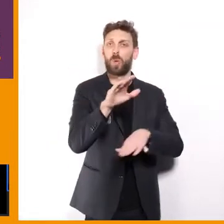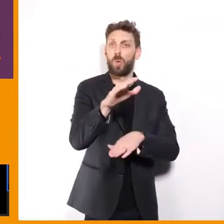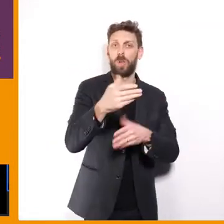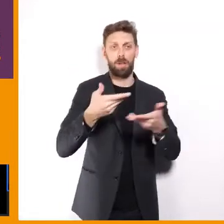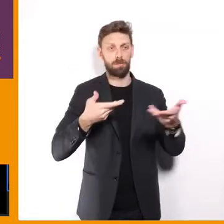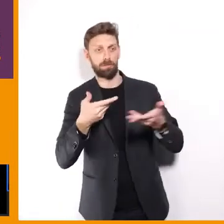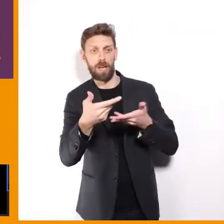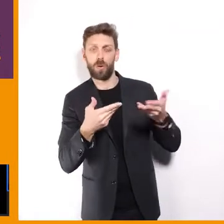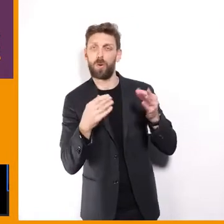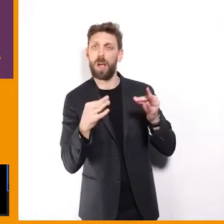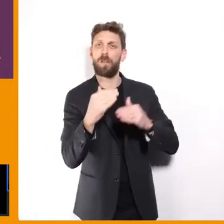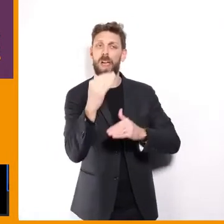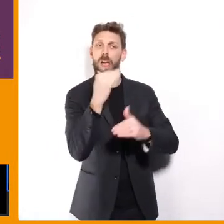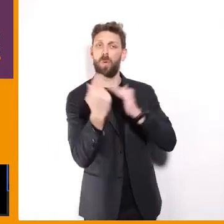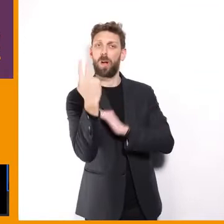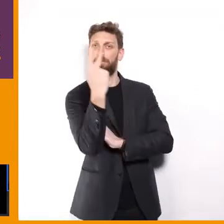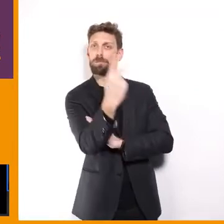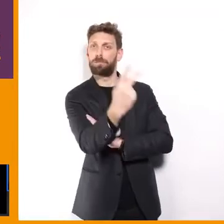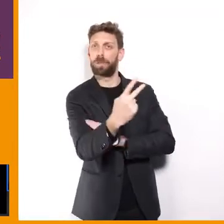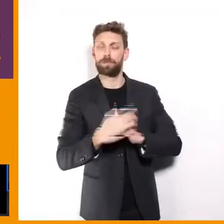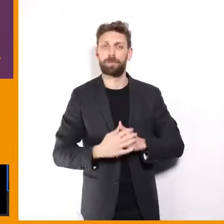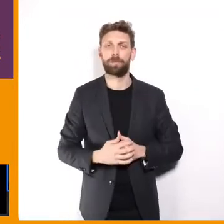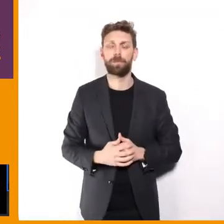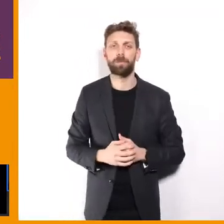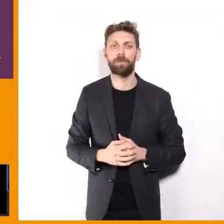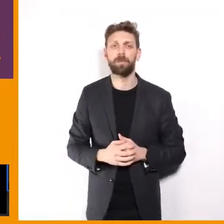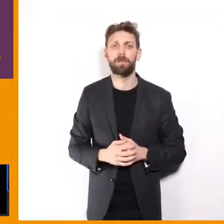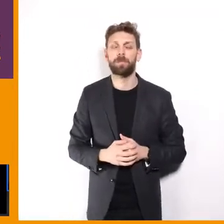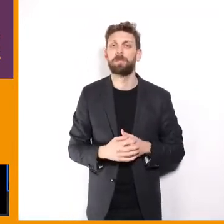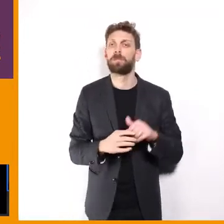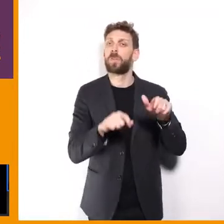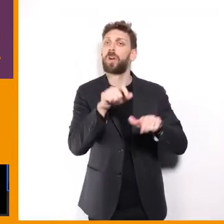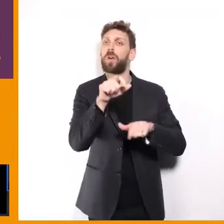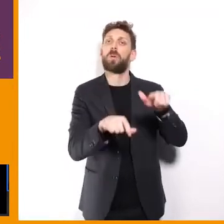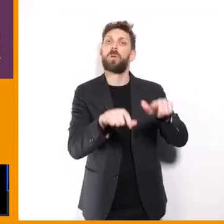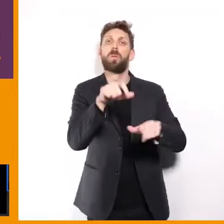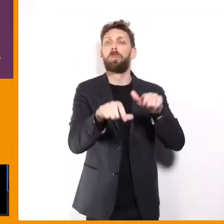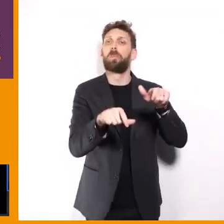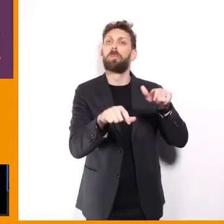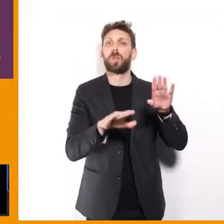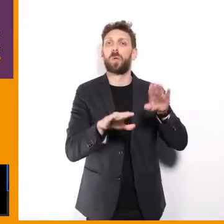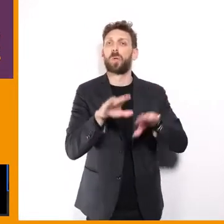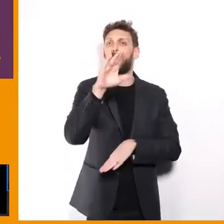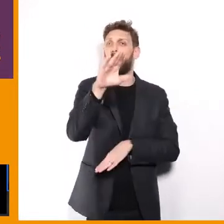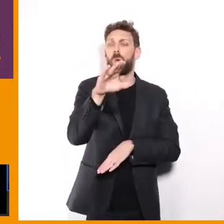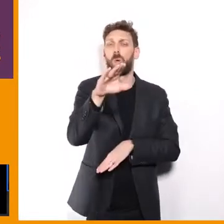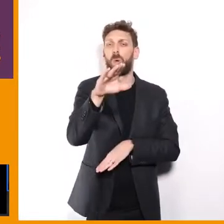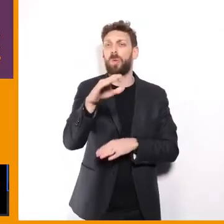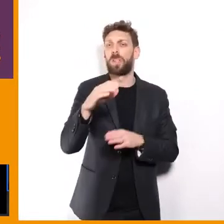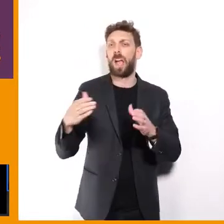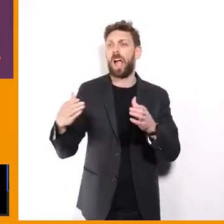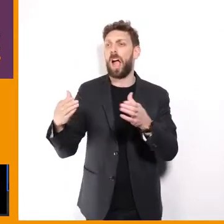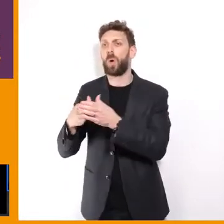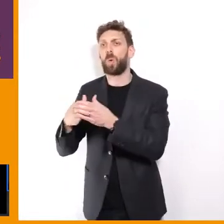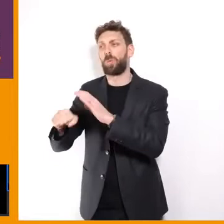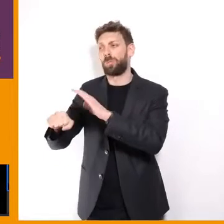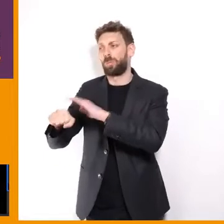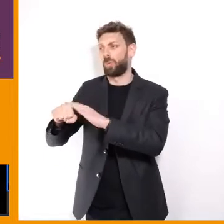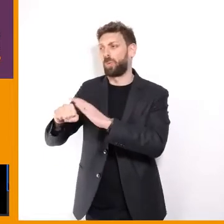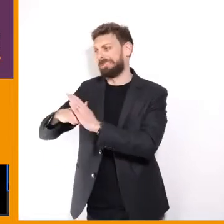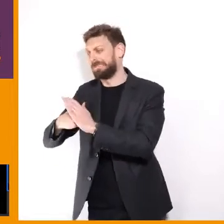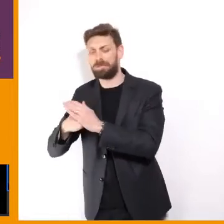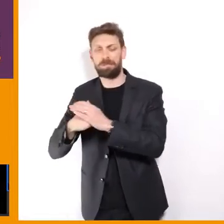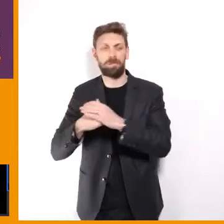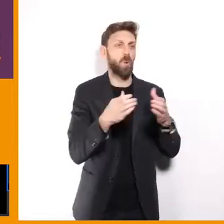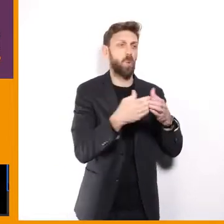leur programme. On a invité l'ensemble des candidats, de l'extrême gauche à l'extrême droite. On s'est fixé une règle,